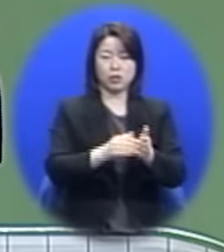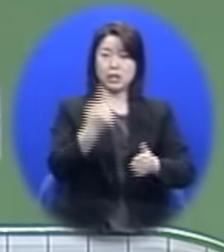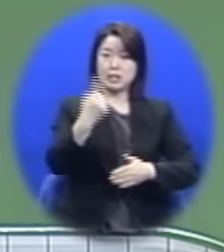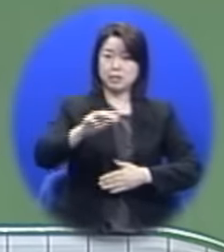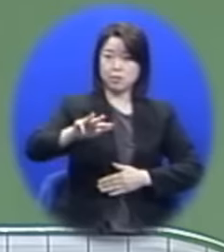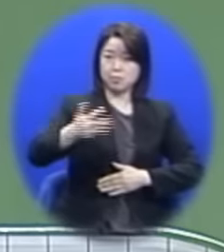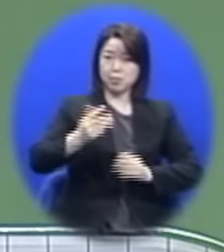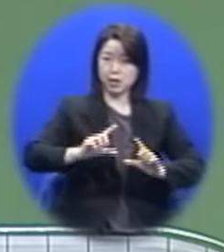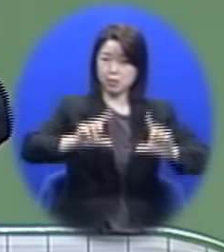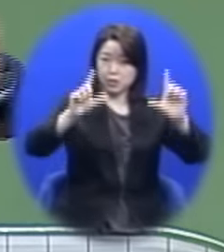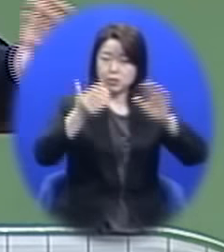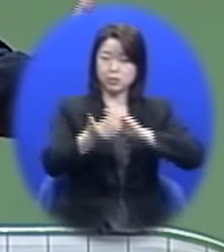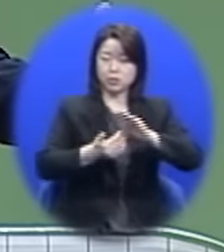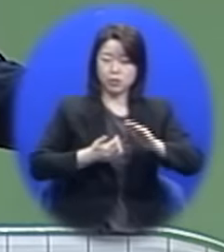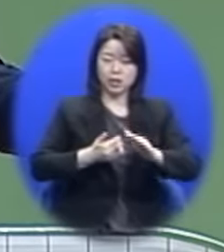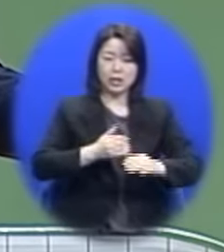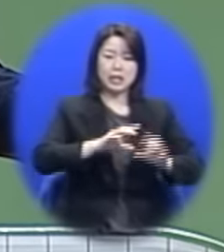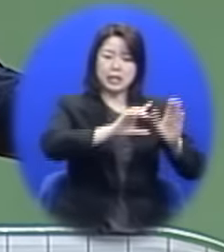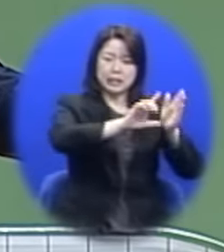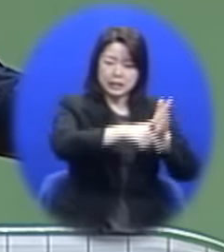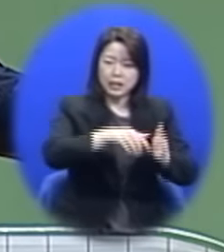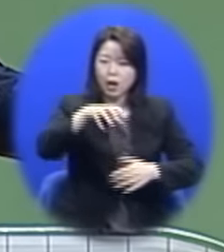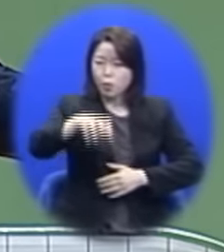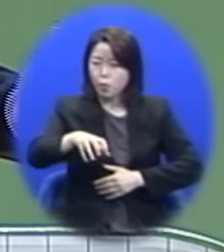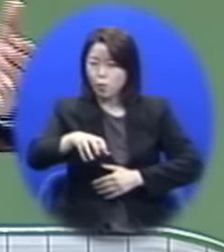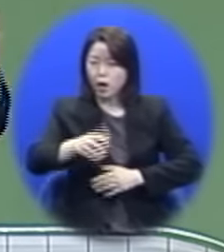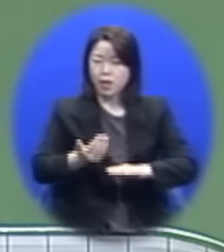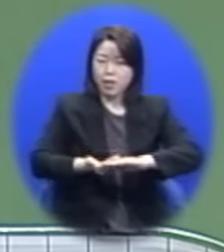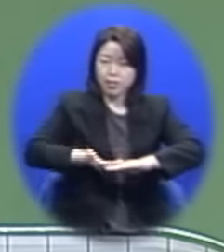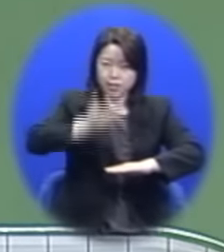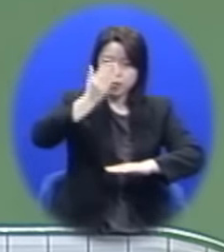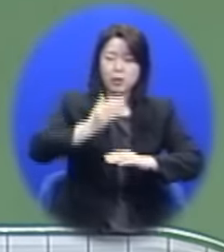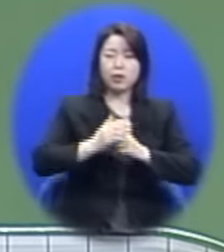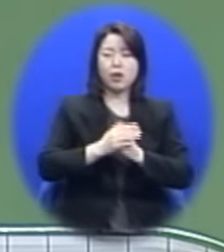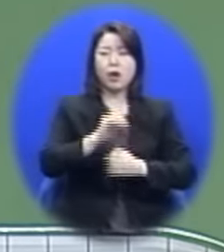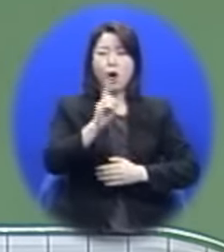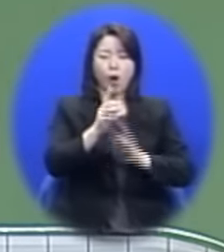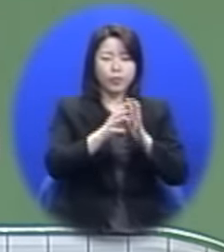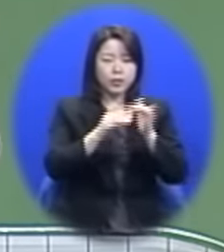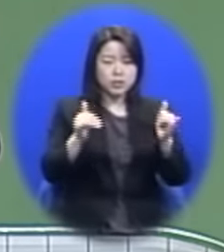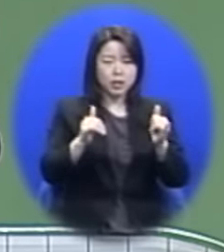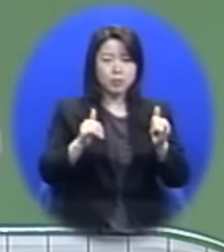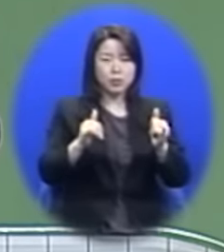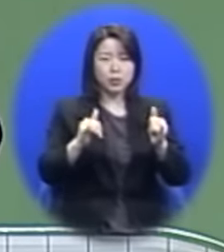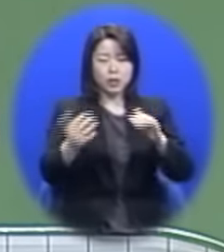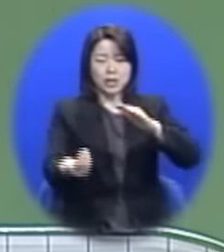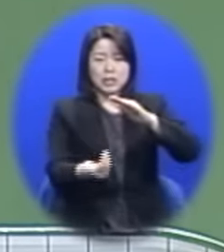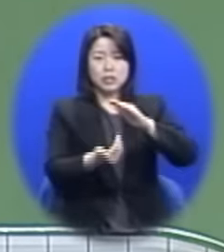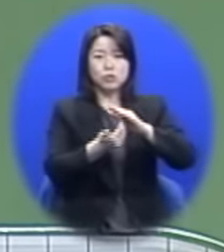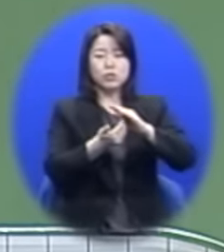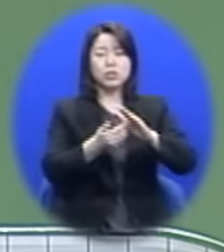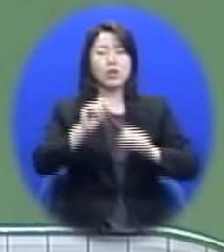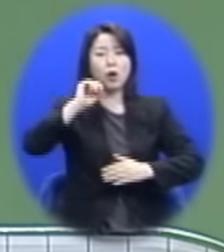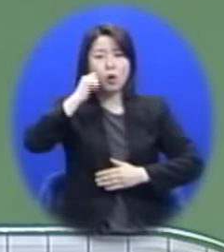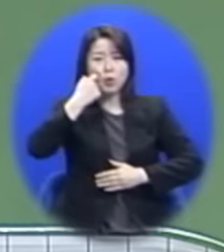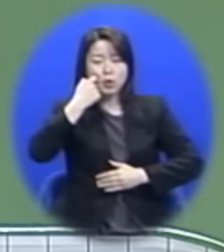전에 시간과 공간의 장벽을 뛰어넘어 그분은 어떤 사람도 성취하기 어려운 요구를